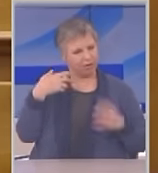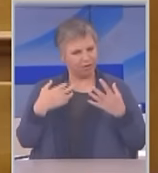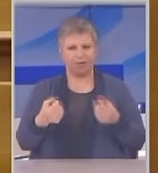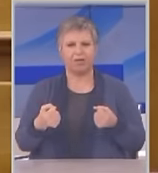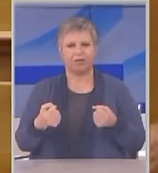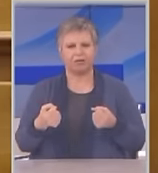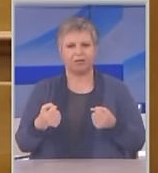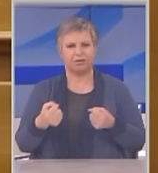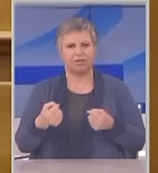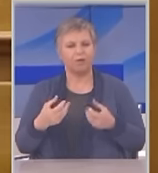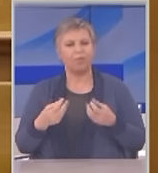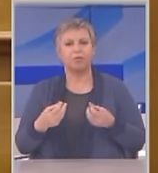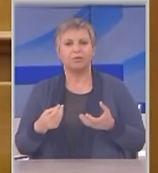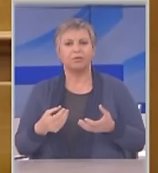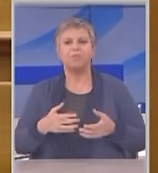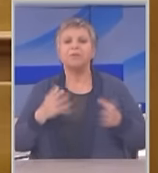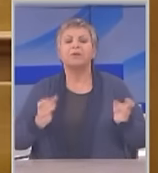Αν λοιπόν ο οποιοσδήποτε υπουργός